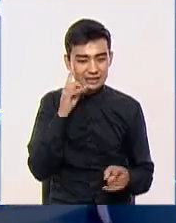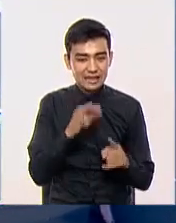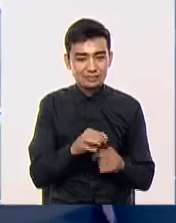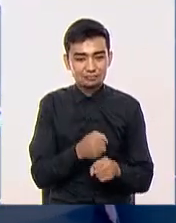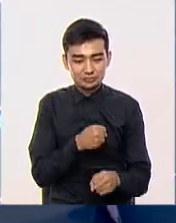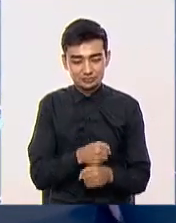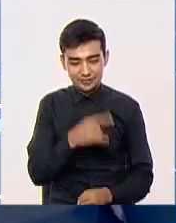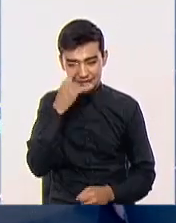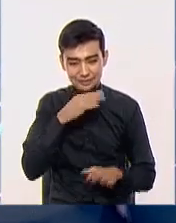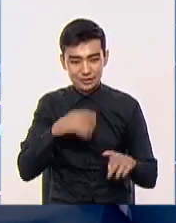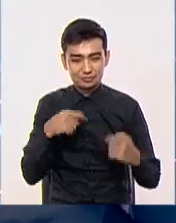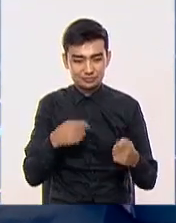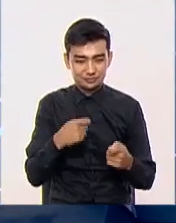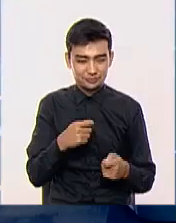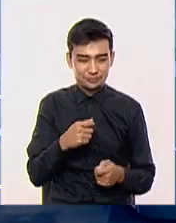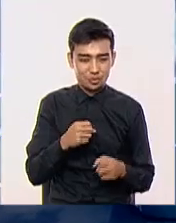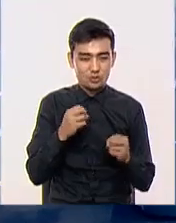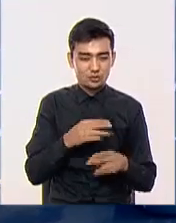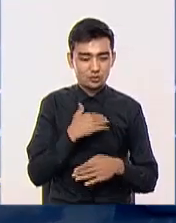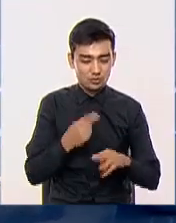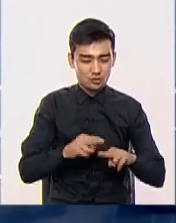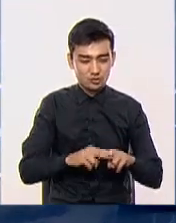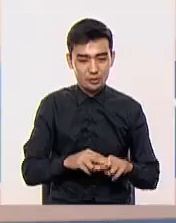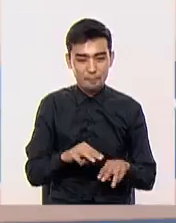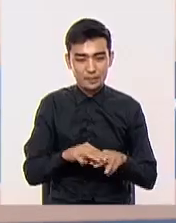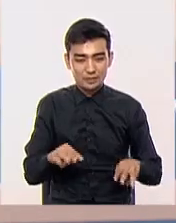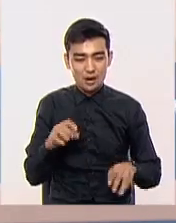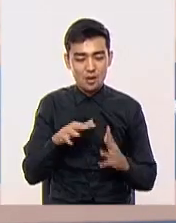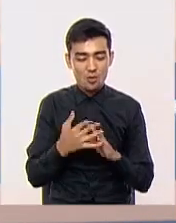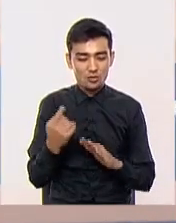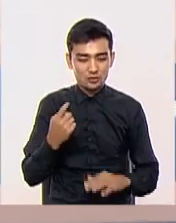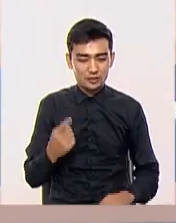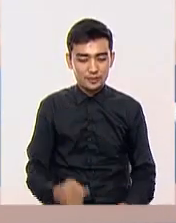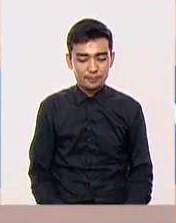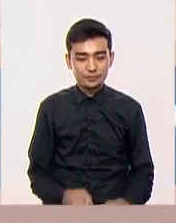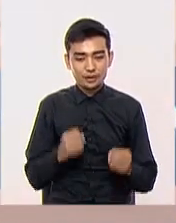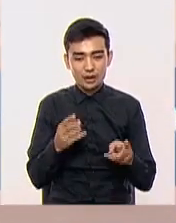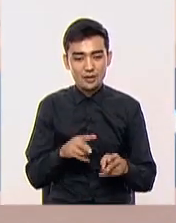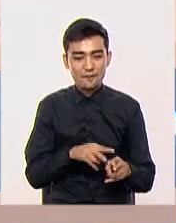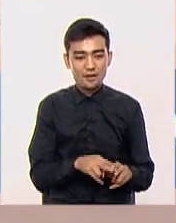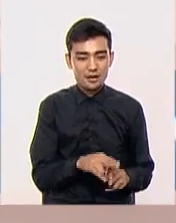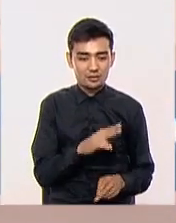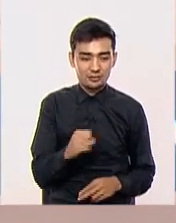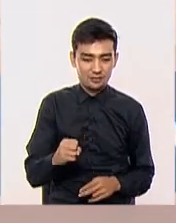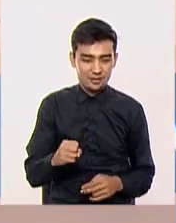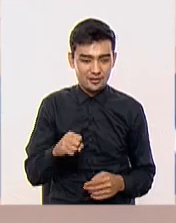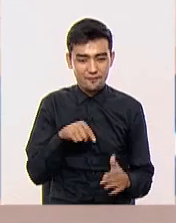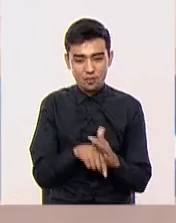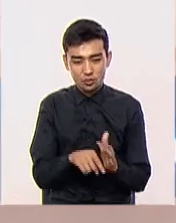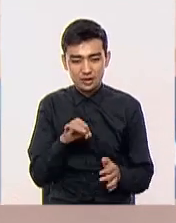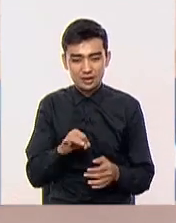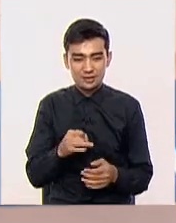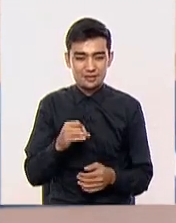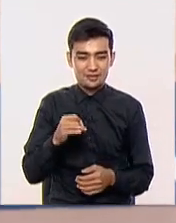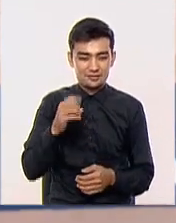продовольственной безопасности сообщили в министерстве сельского хозяйства как ситуация влияет на международной и внутренней рынке